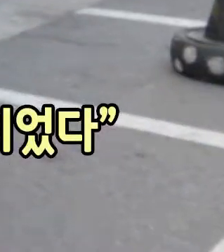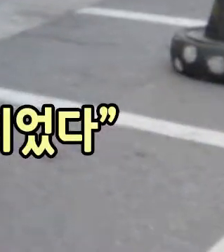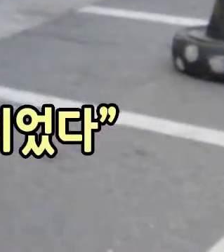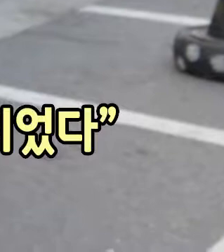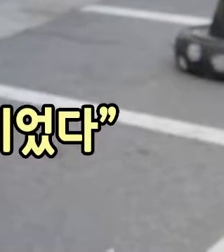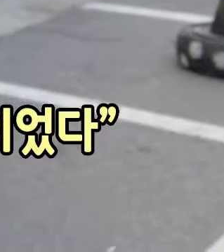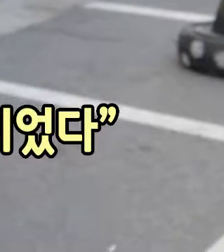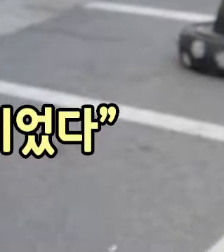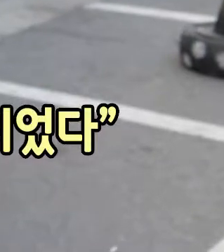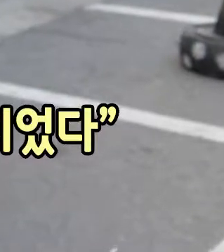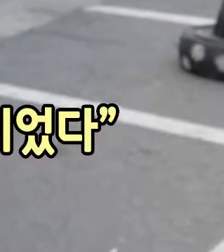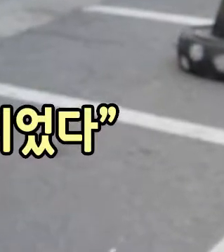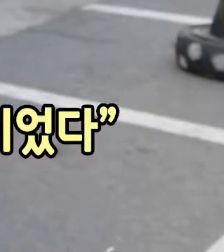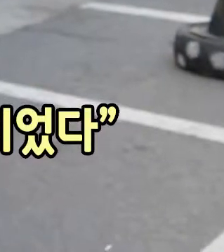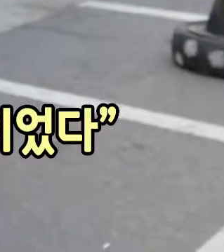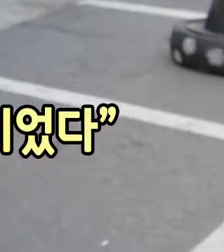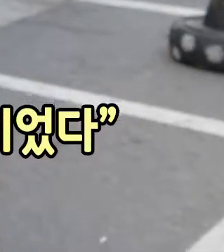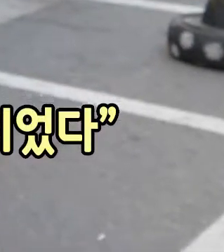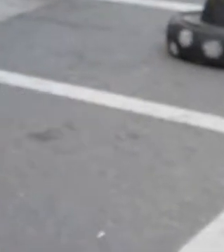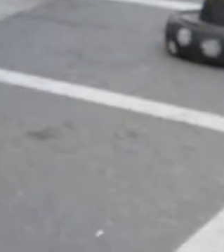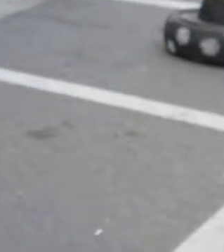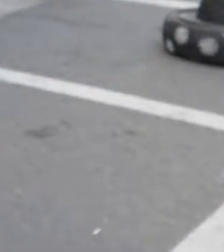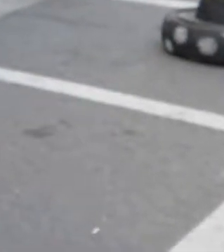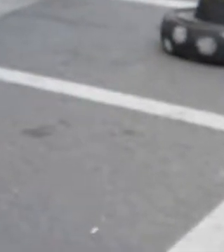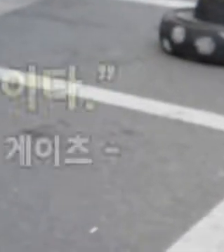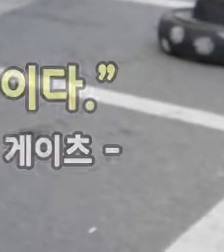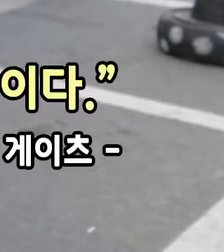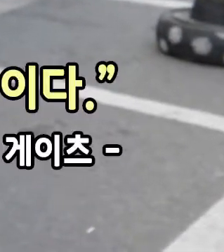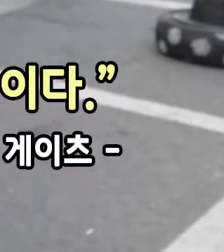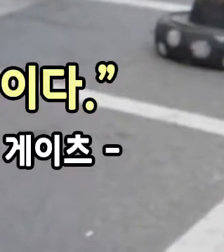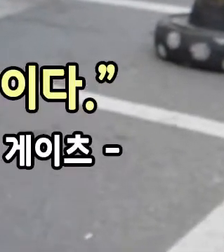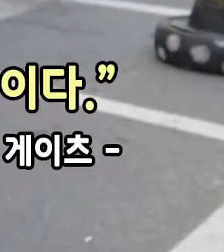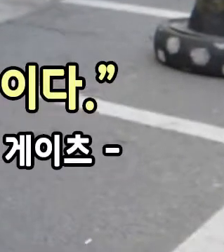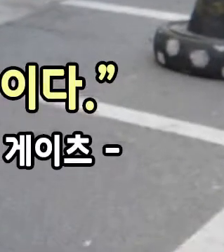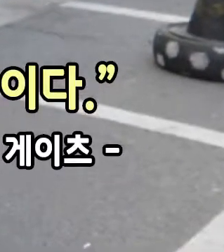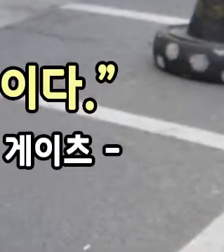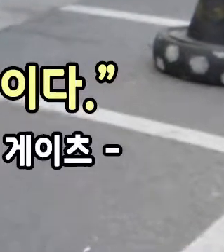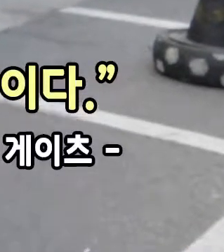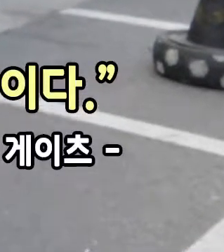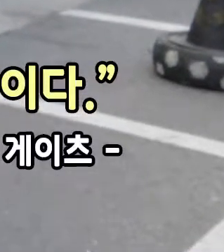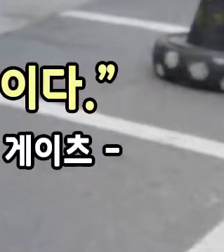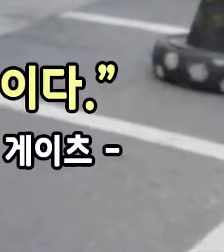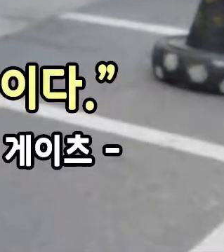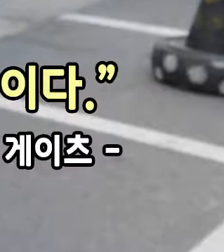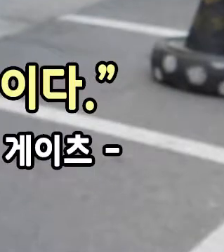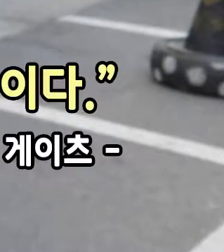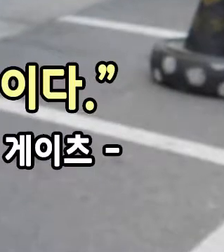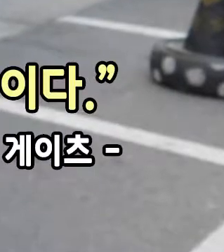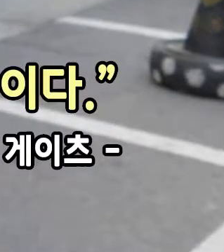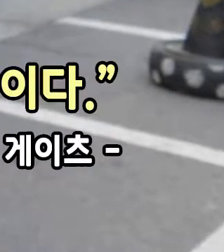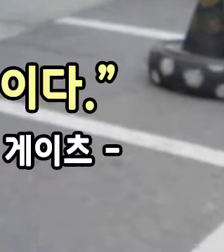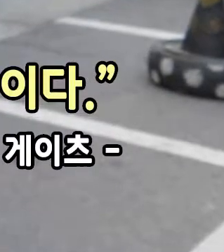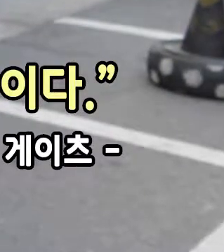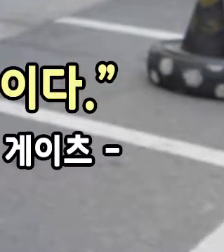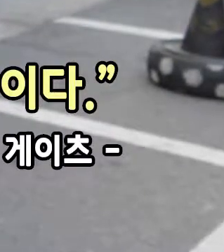지금의 나를 있게 한 것은 우리 동네 도서관이다. 하버드 졸업장보다 소중한 것은 책을 읽는